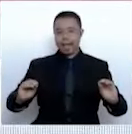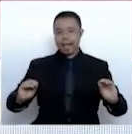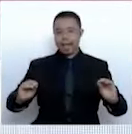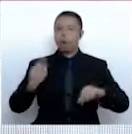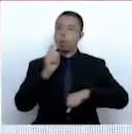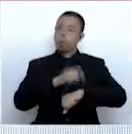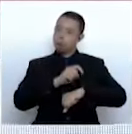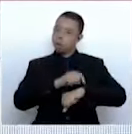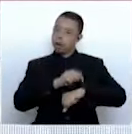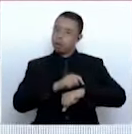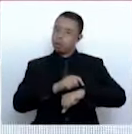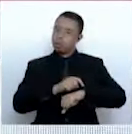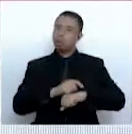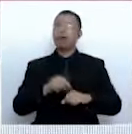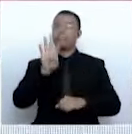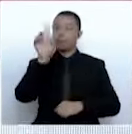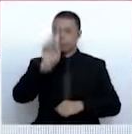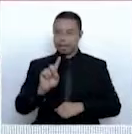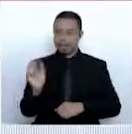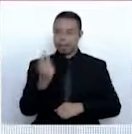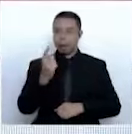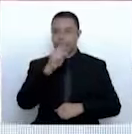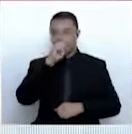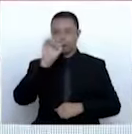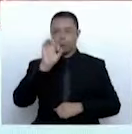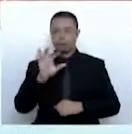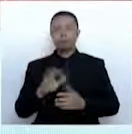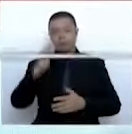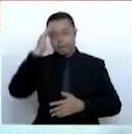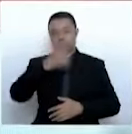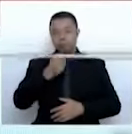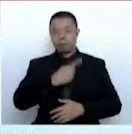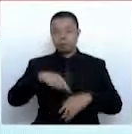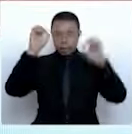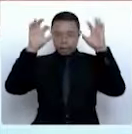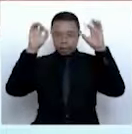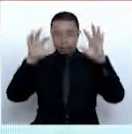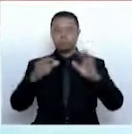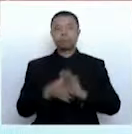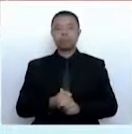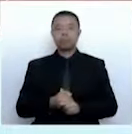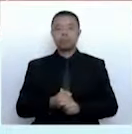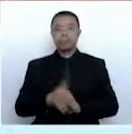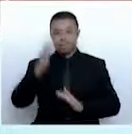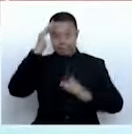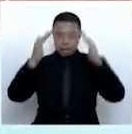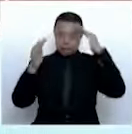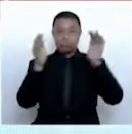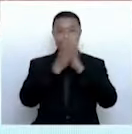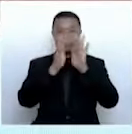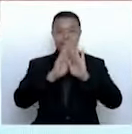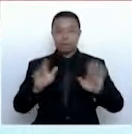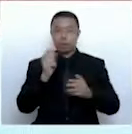Waktu Anda 4 menit dimulai saat berbicara. Kami persilahkan. Assalamualaikum warahmatullahi wabarakatuh. Shalom, salam sejahtera